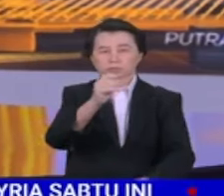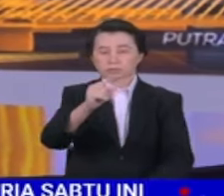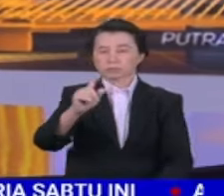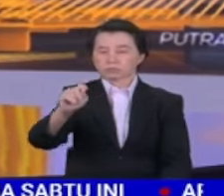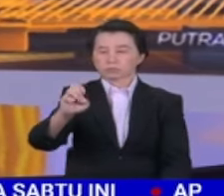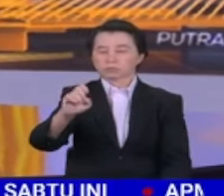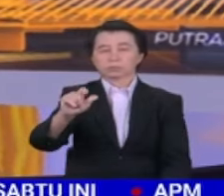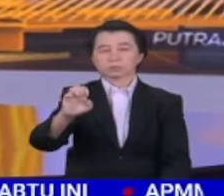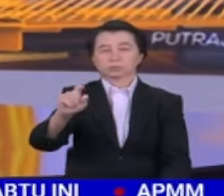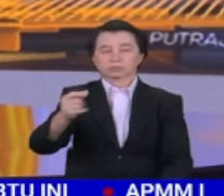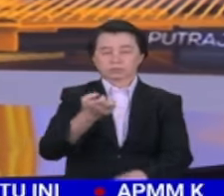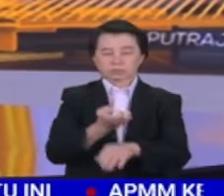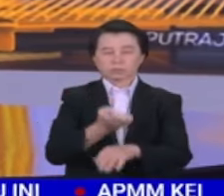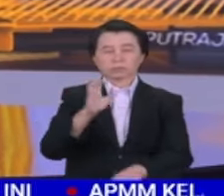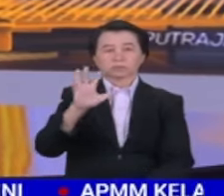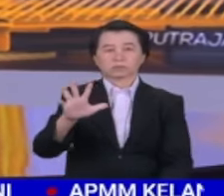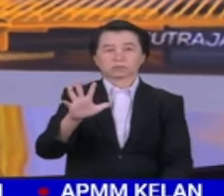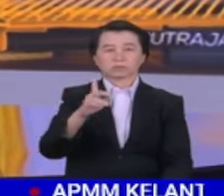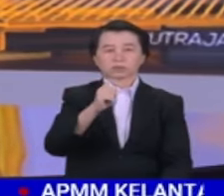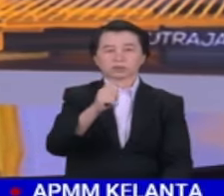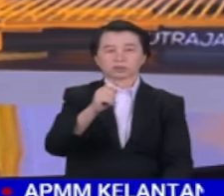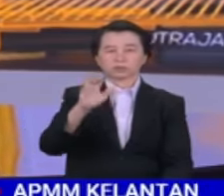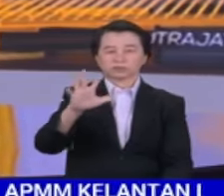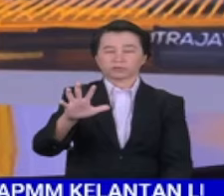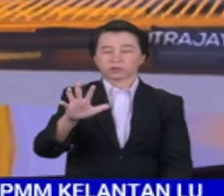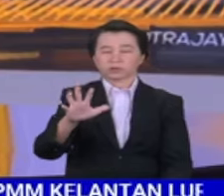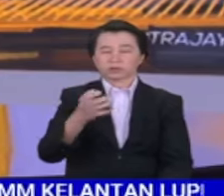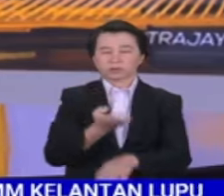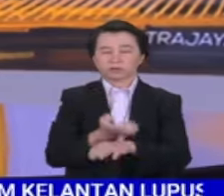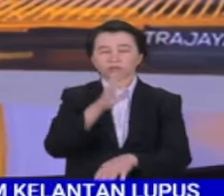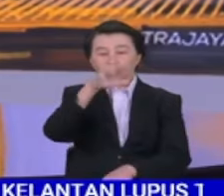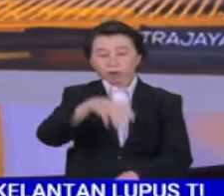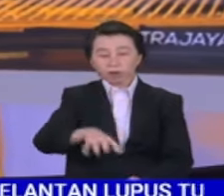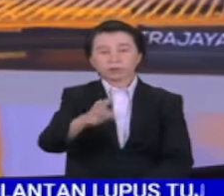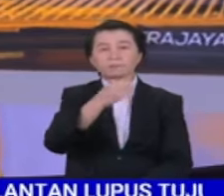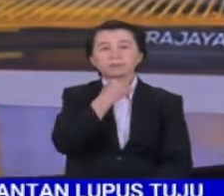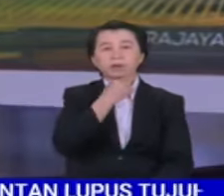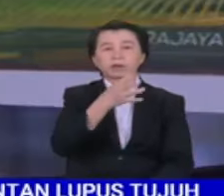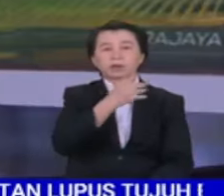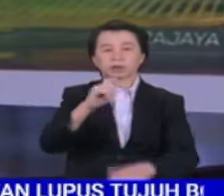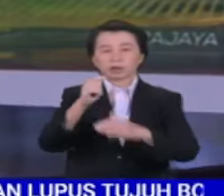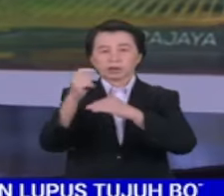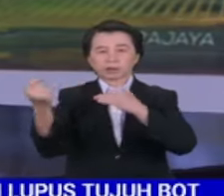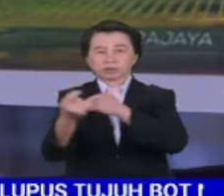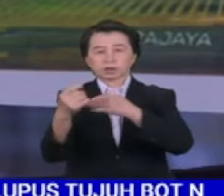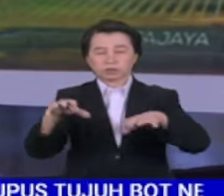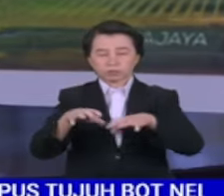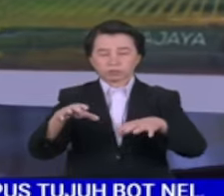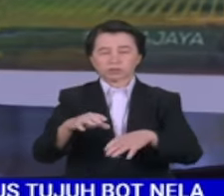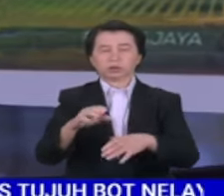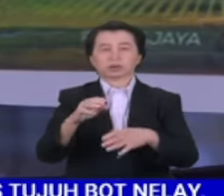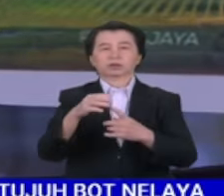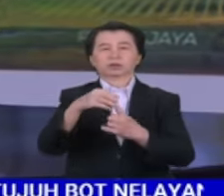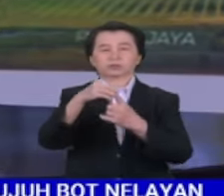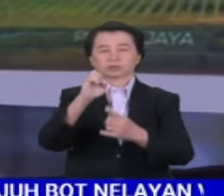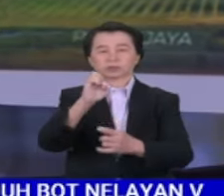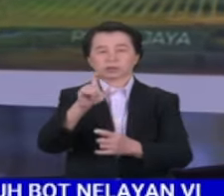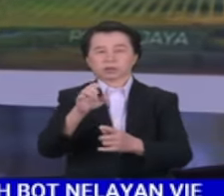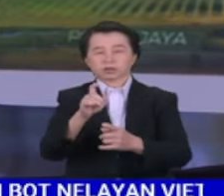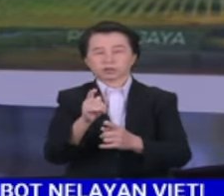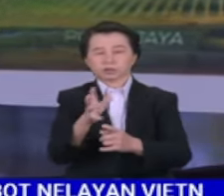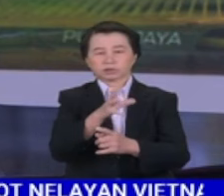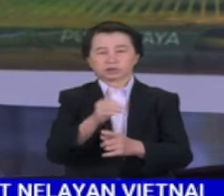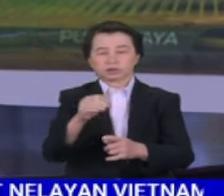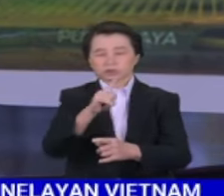65 di Batu Gajah perak selain Taman tema turuk di bangunkan Ibu Escape dan usia